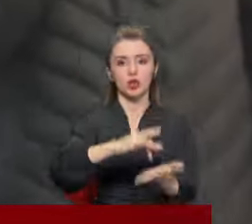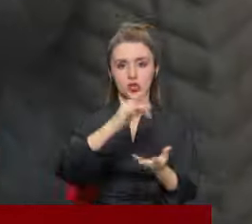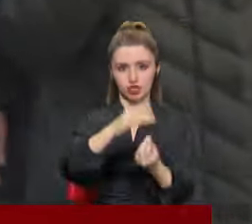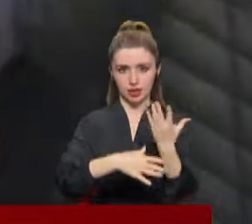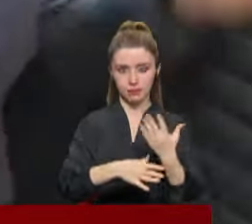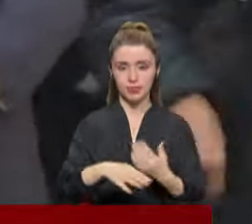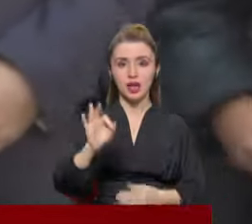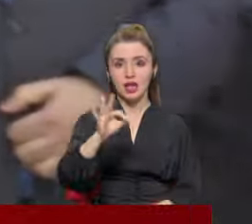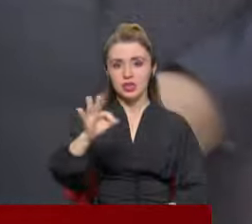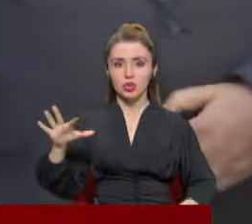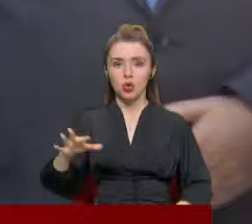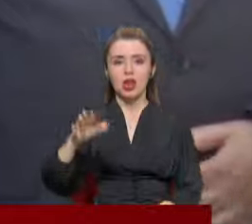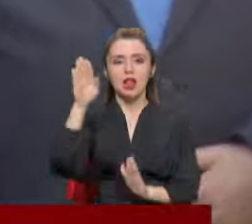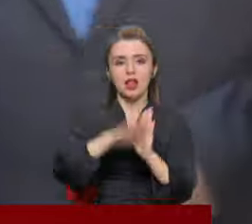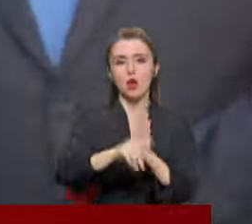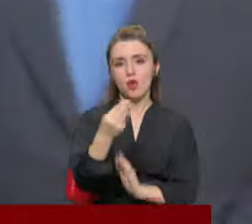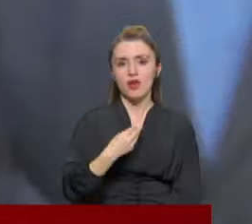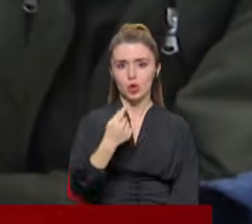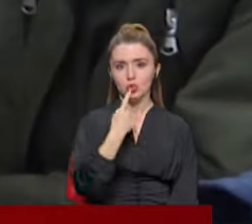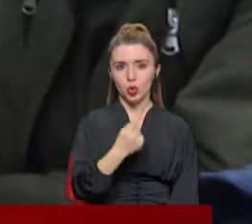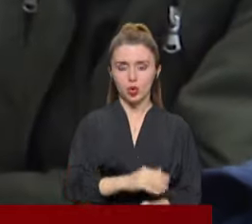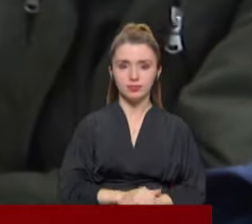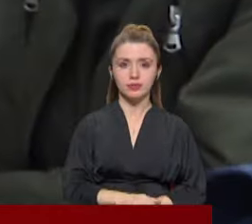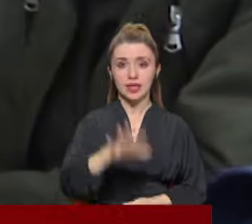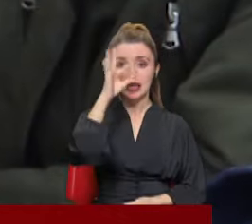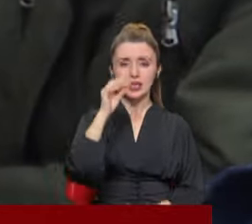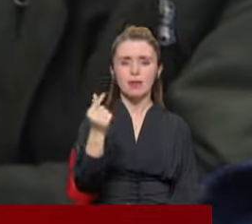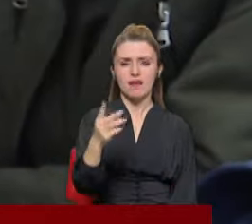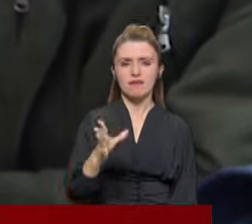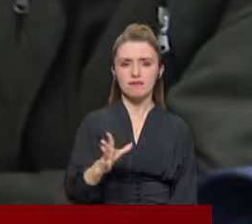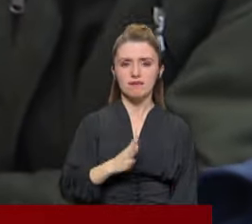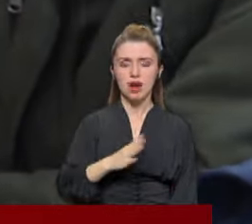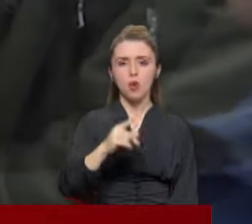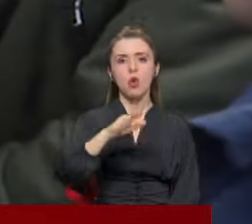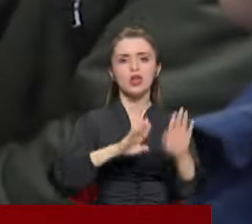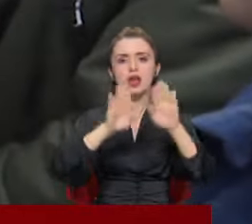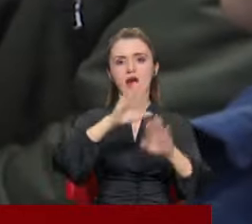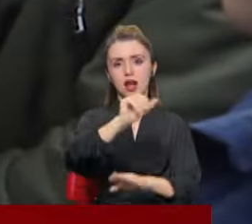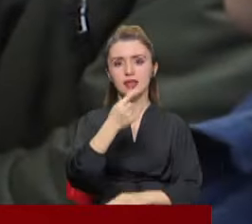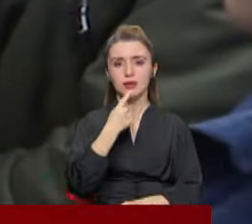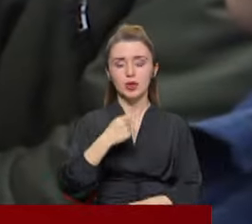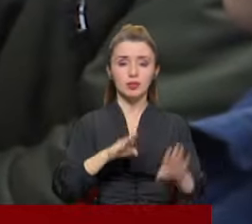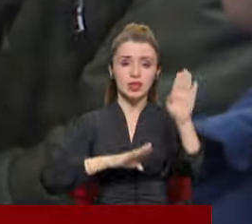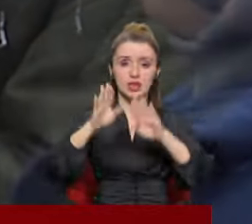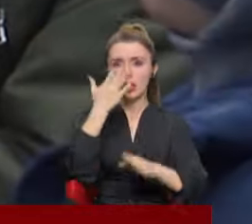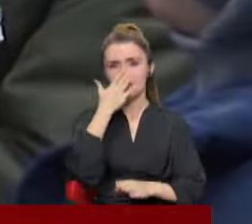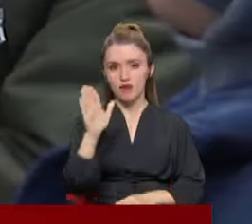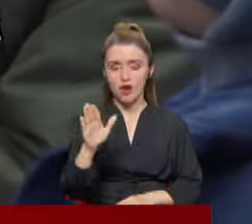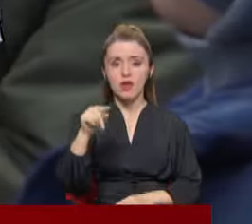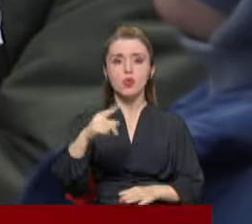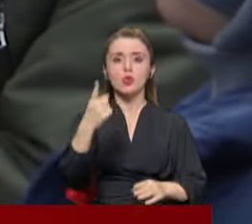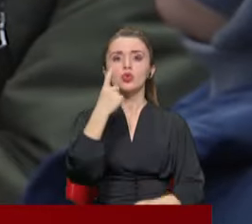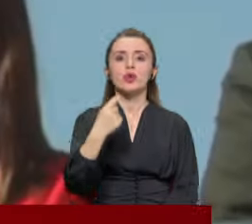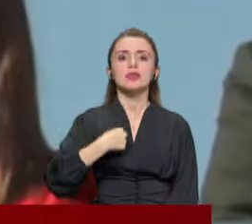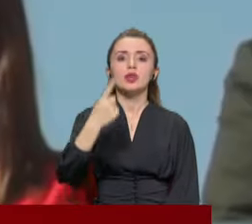çıktı. Altınok en düşük fiyatı o veriyordu dedi. Kim en düşük verdiyse ihaleyi o almıştır. Bizde bütün ihaleler şeffaftır. Bu soruyu ne